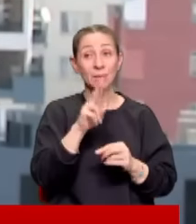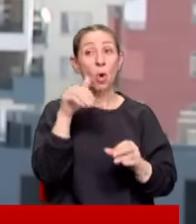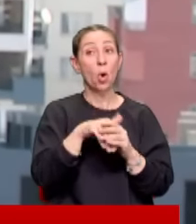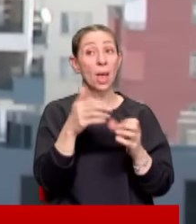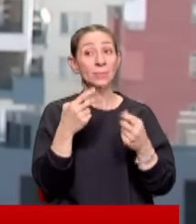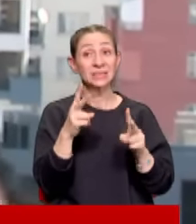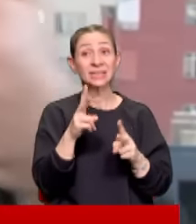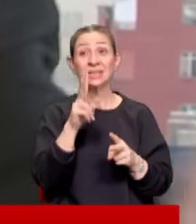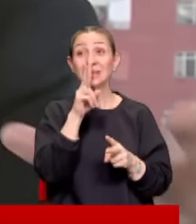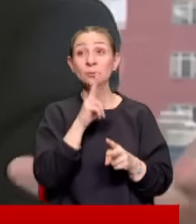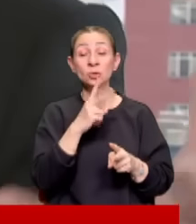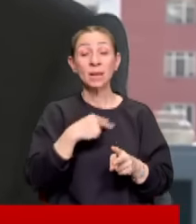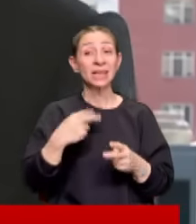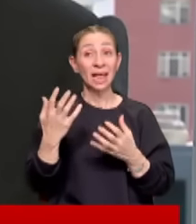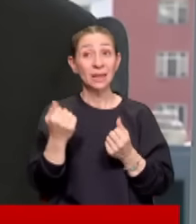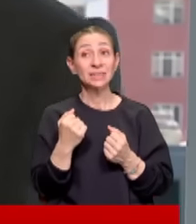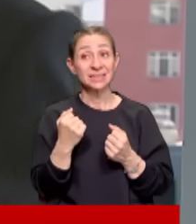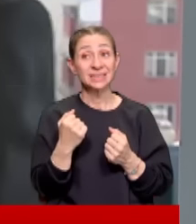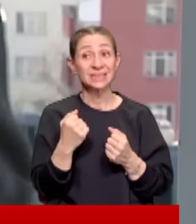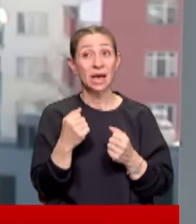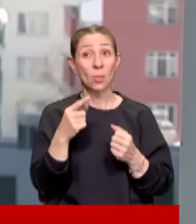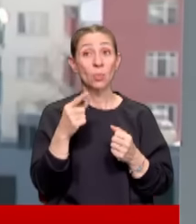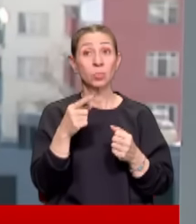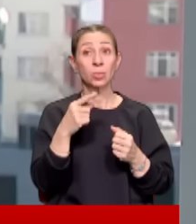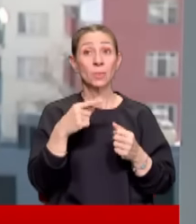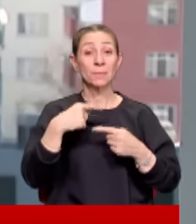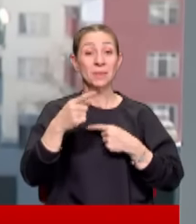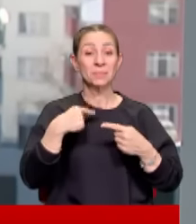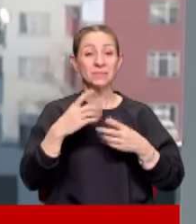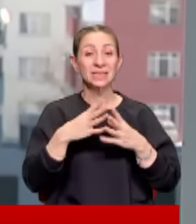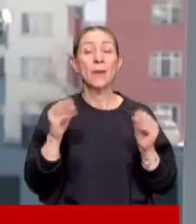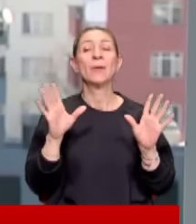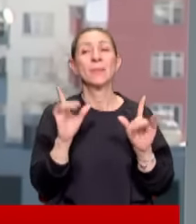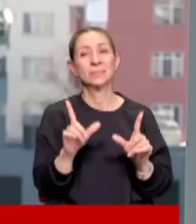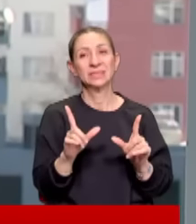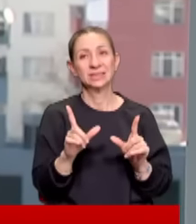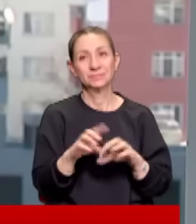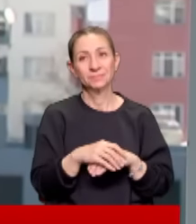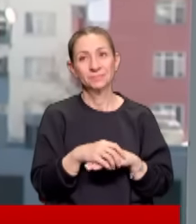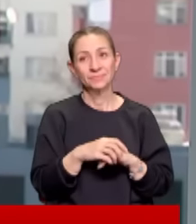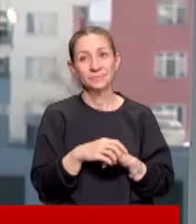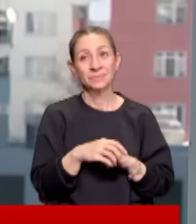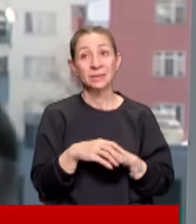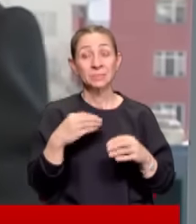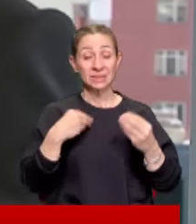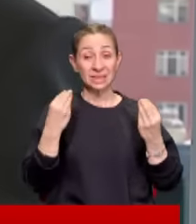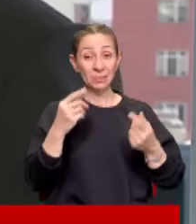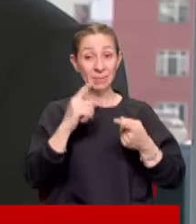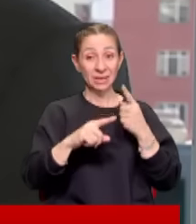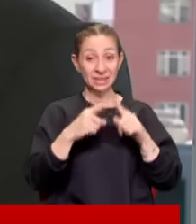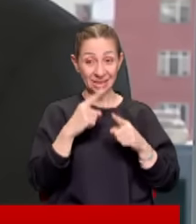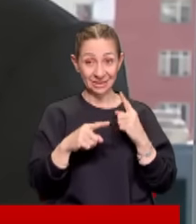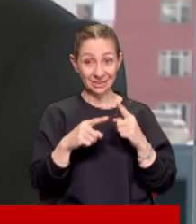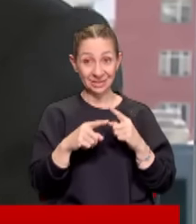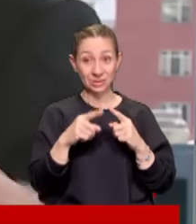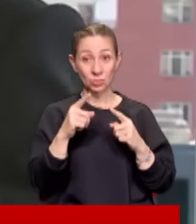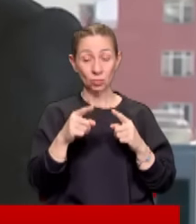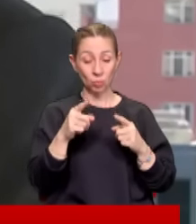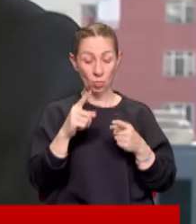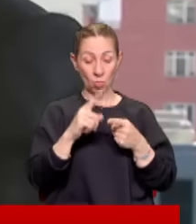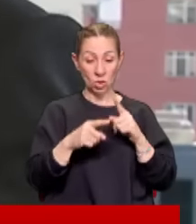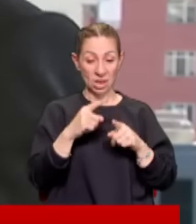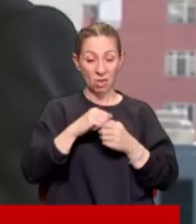alabilirsiniz, 200 belediye de alabilirsiniz ama bu sırada birbirimizi kaybetmemeliyiz. Biz İYİ Parti'de bu